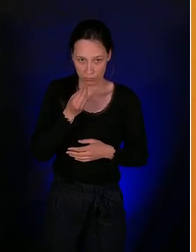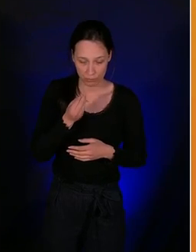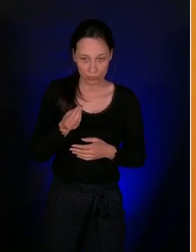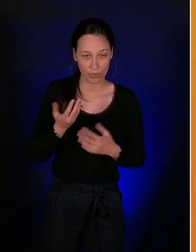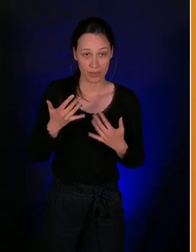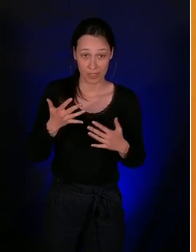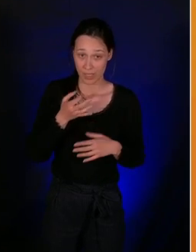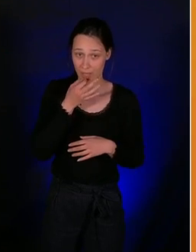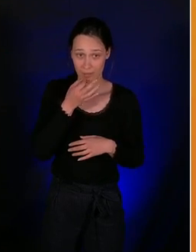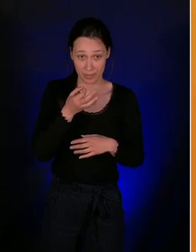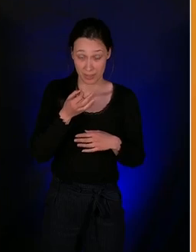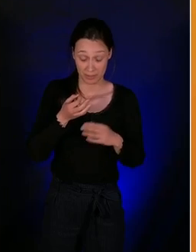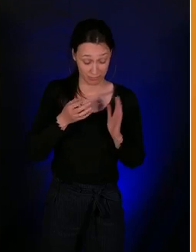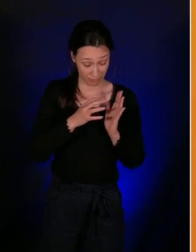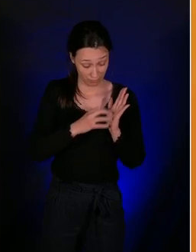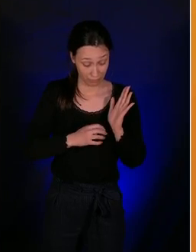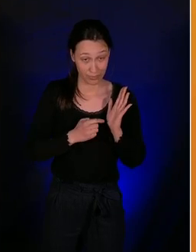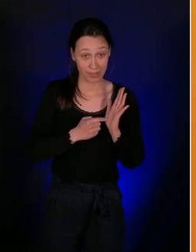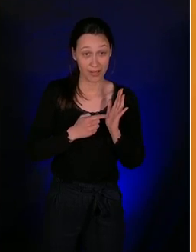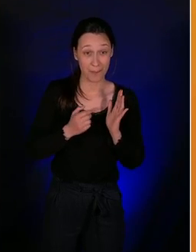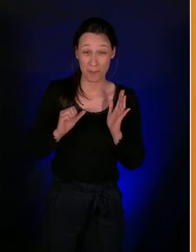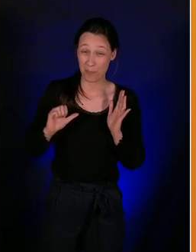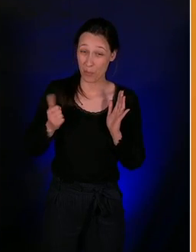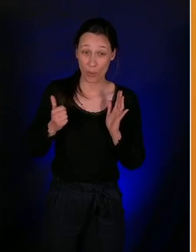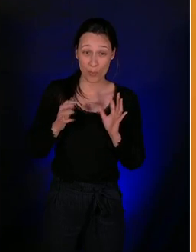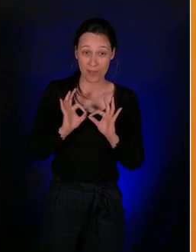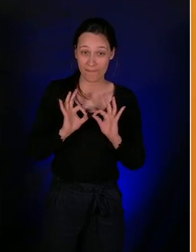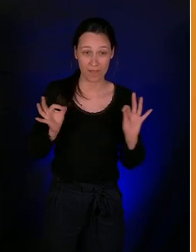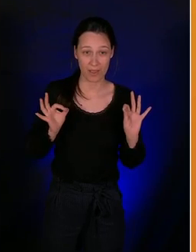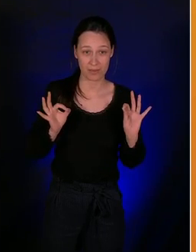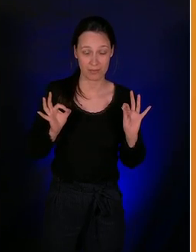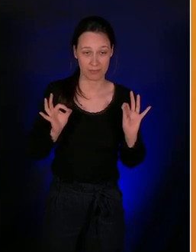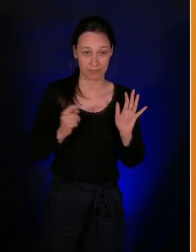première phrase du document d'orientation.